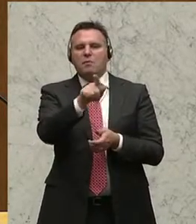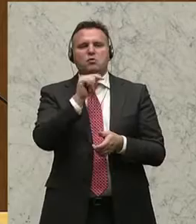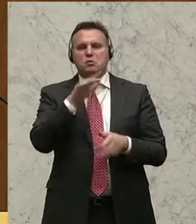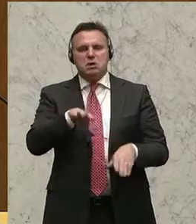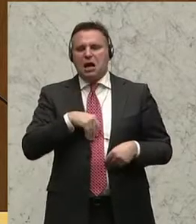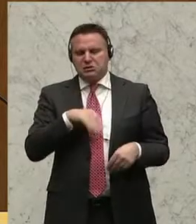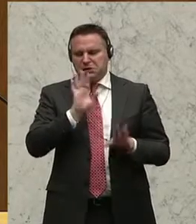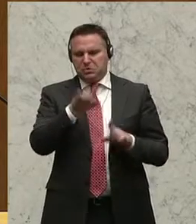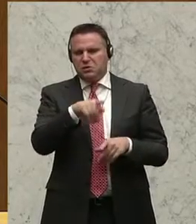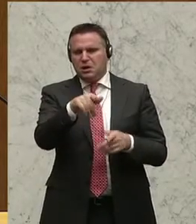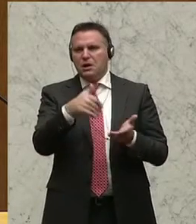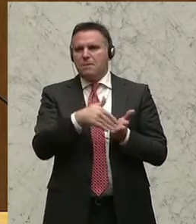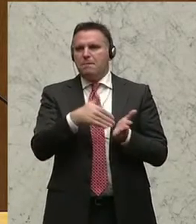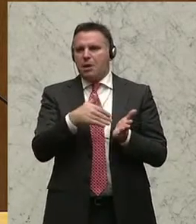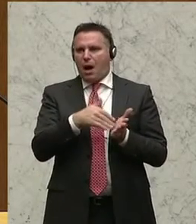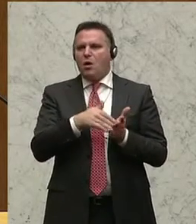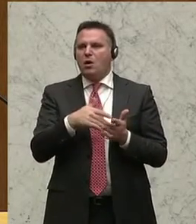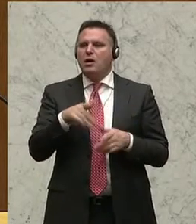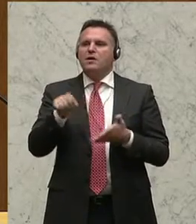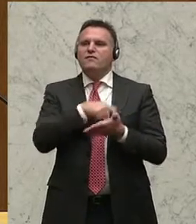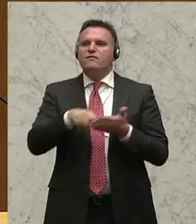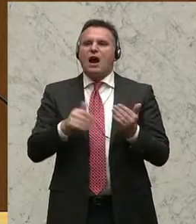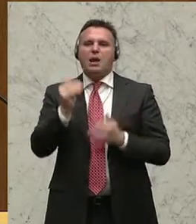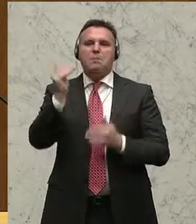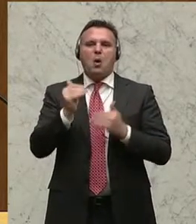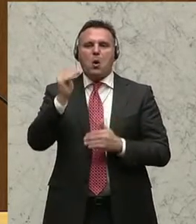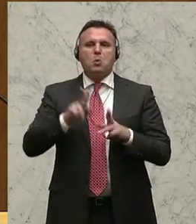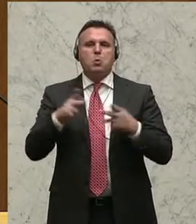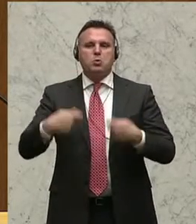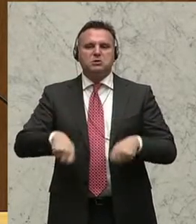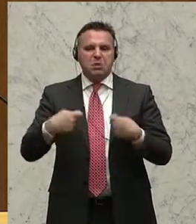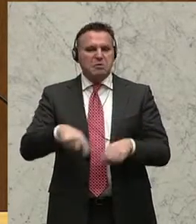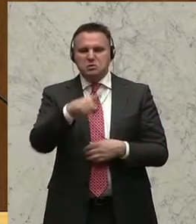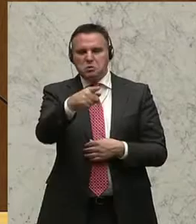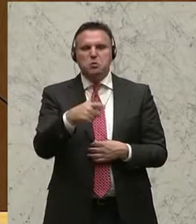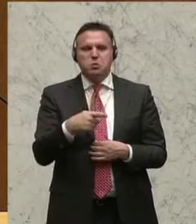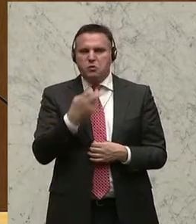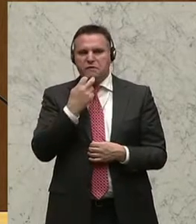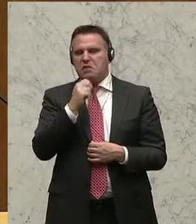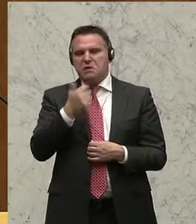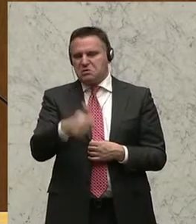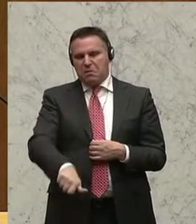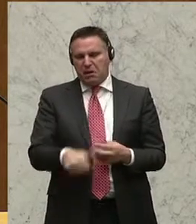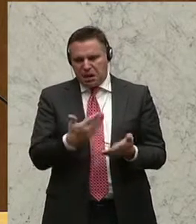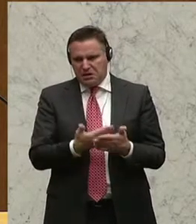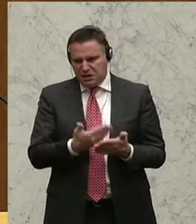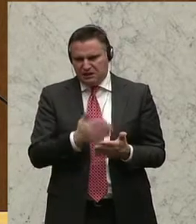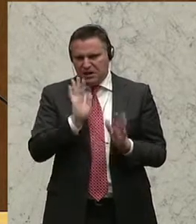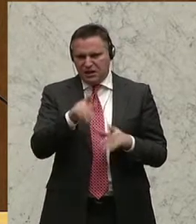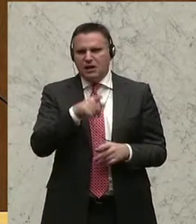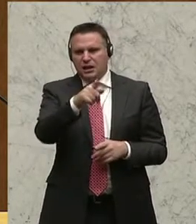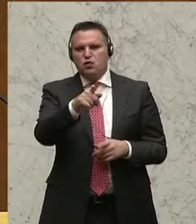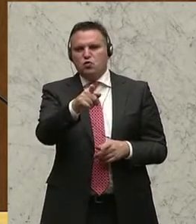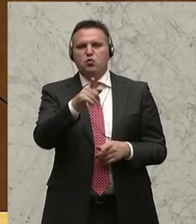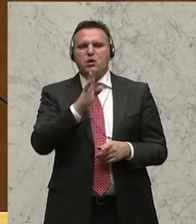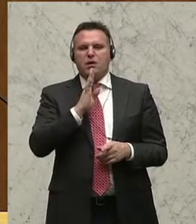Nämlich zum Beispiel die Besetzung der Wahlbehörden bei der Bundespräsidentenwahl. Auch dort seid ihr nicht vertreten. Und Ihre